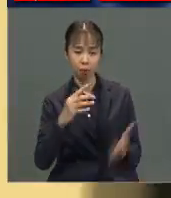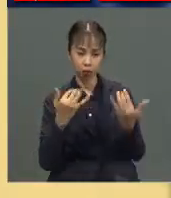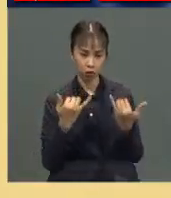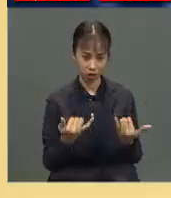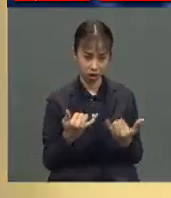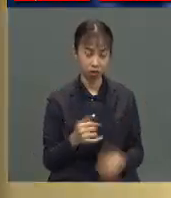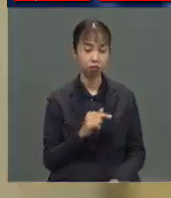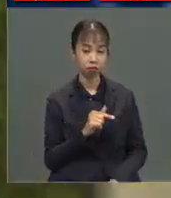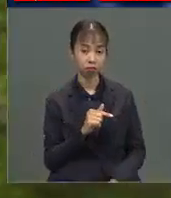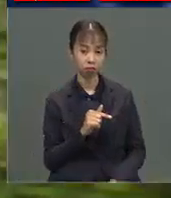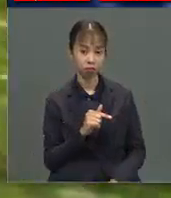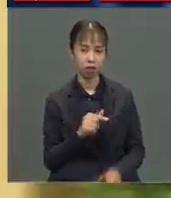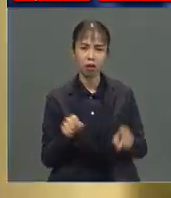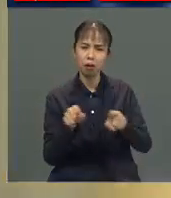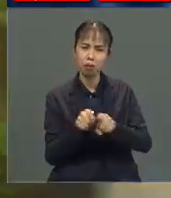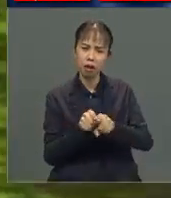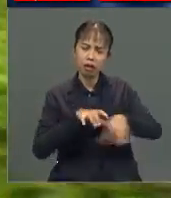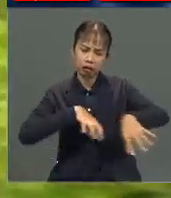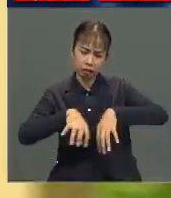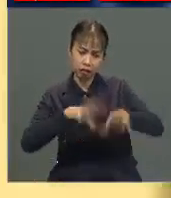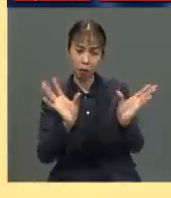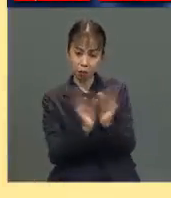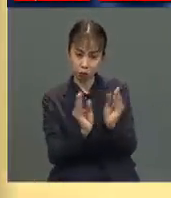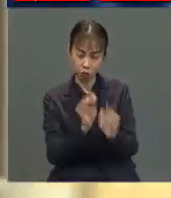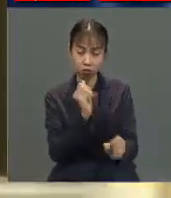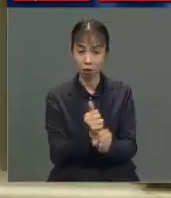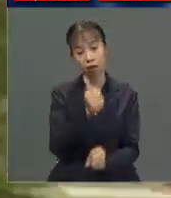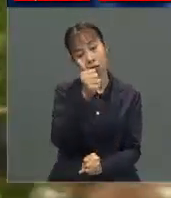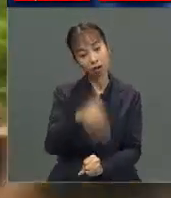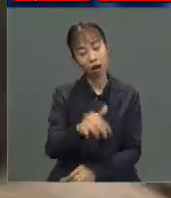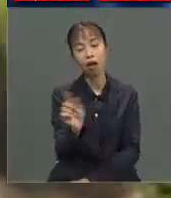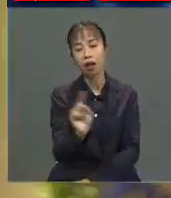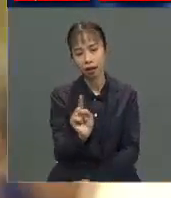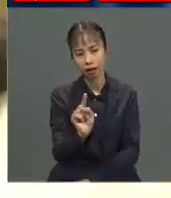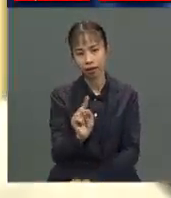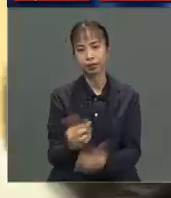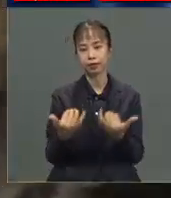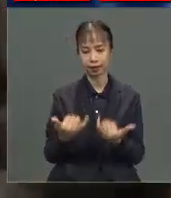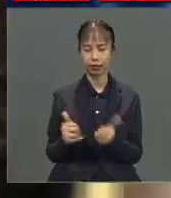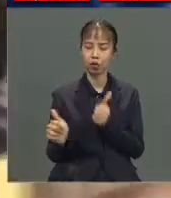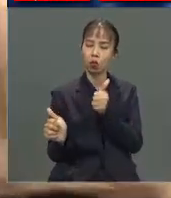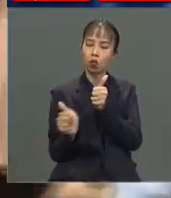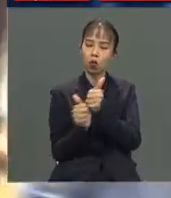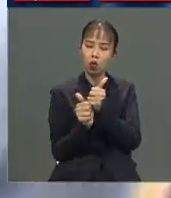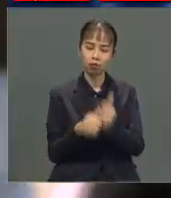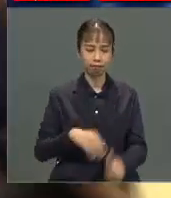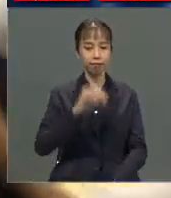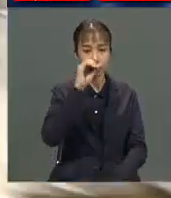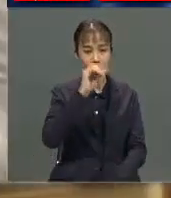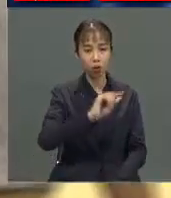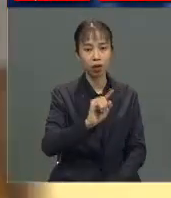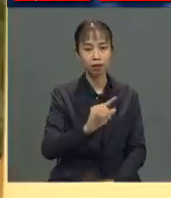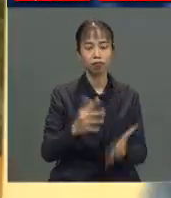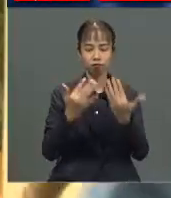นี้จะสามารถเข้าการจัดการประชุมพรรคการเมืองได้หรือไม่ทางรองนายกรัฐมนตรีก็ให้ความเห็นนะคะว่า